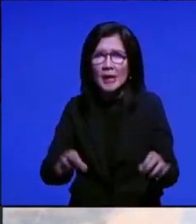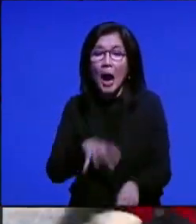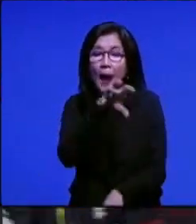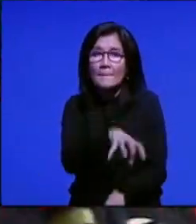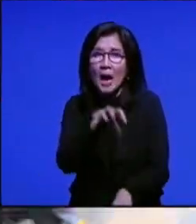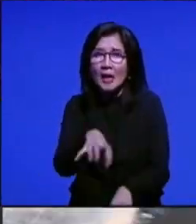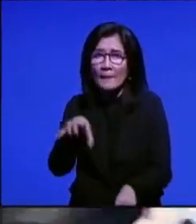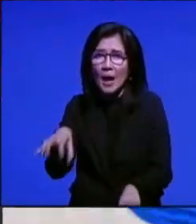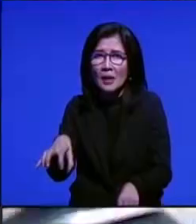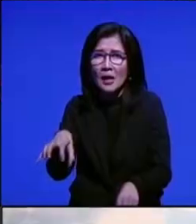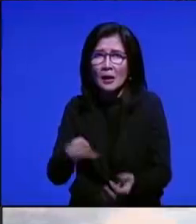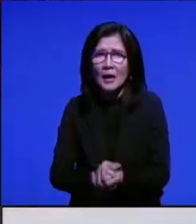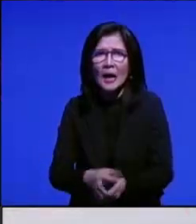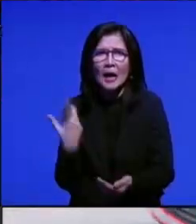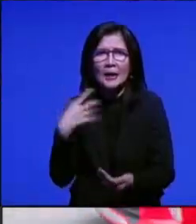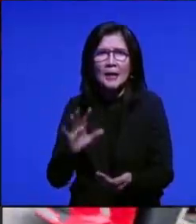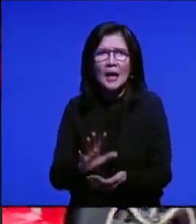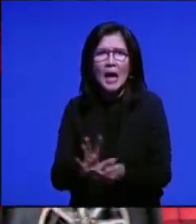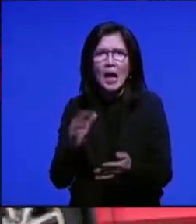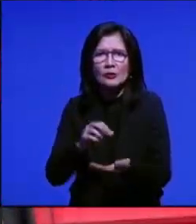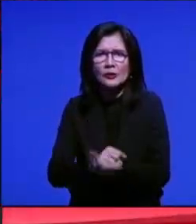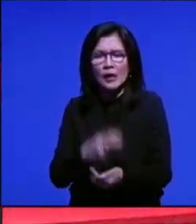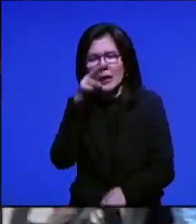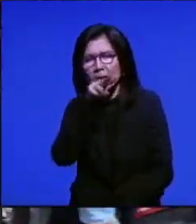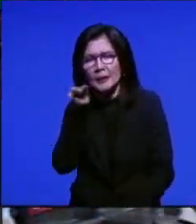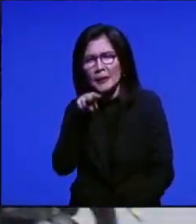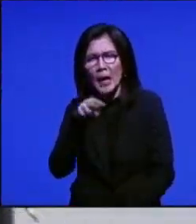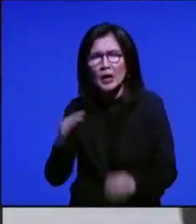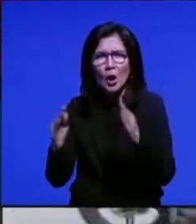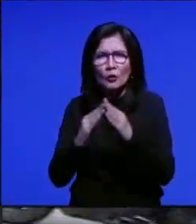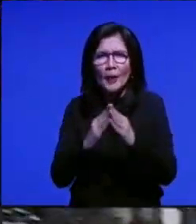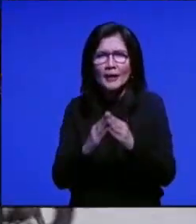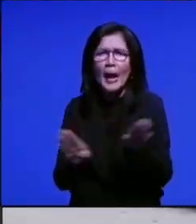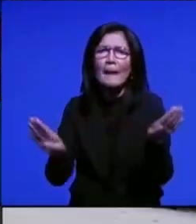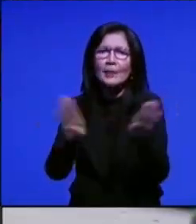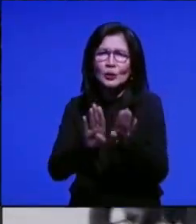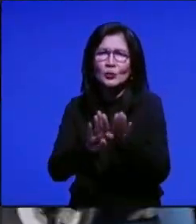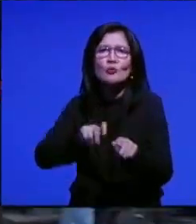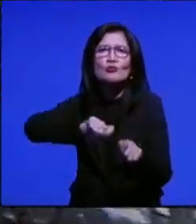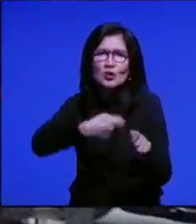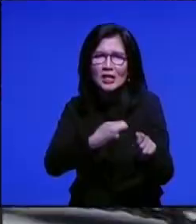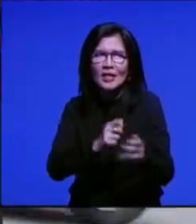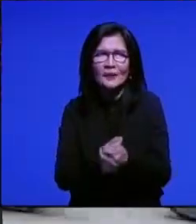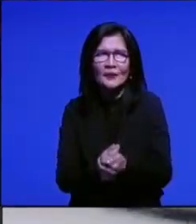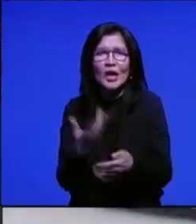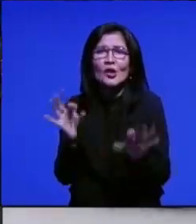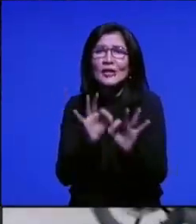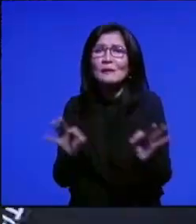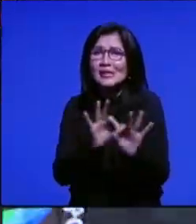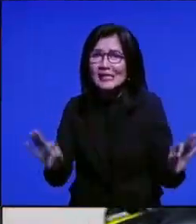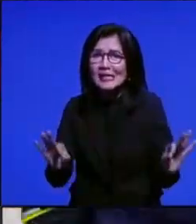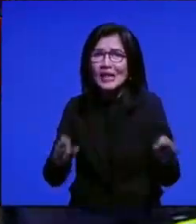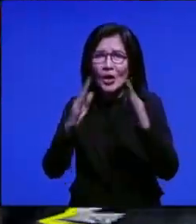yang tidak perlu. Sering-sering dicek aja rumahnya, ditutup pintunya sih, dikunci rapet-rapet. Terus dibersihin kali